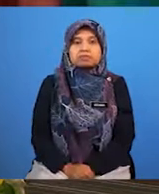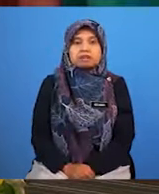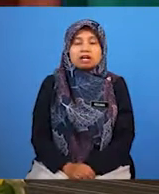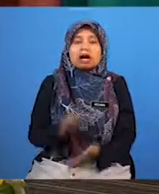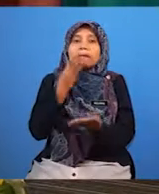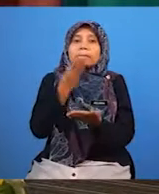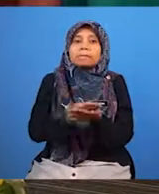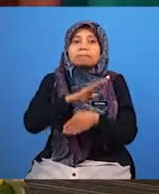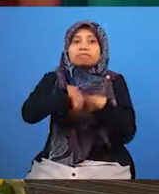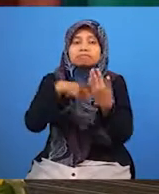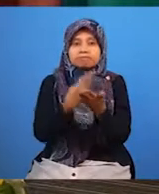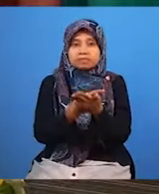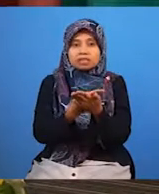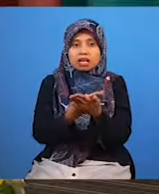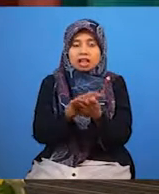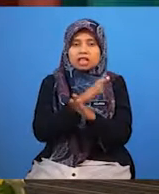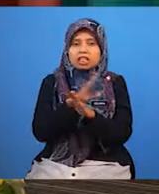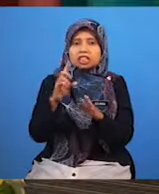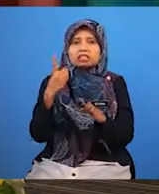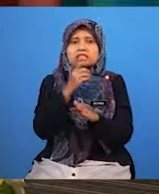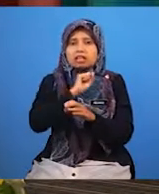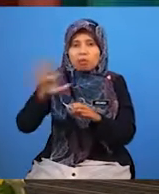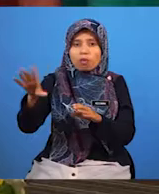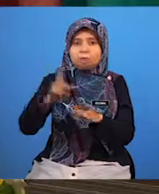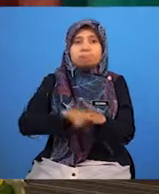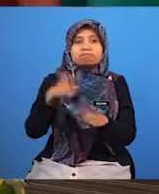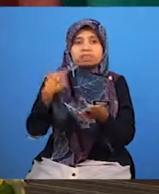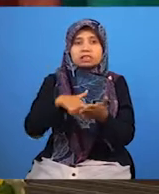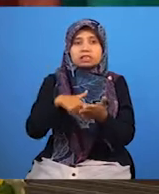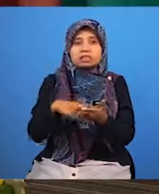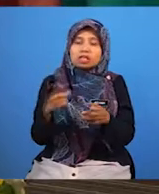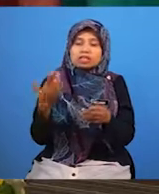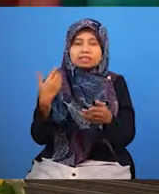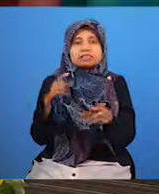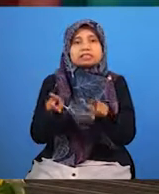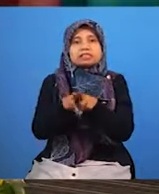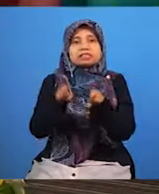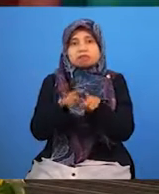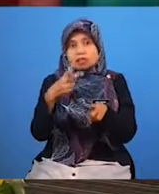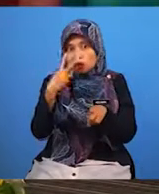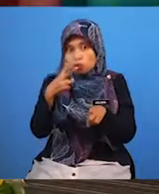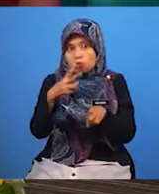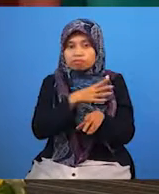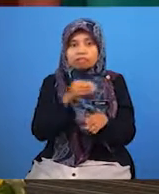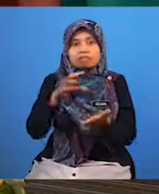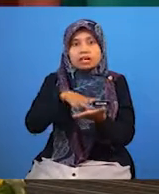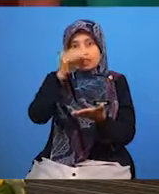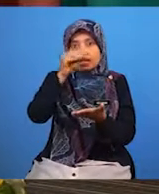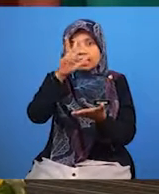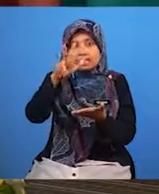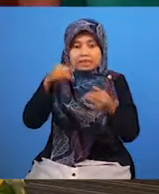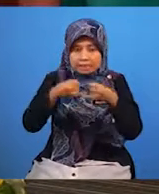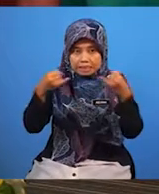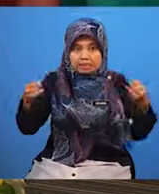Baiklah para pelajar sekalian, tanpa kita membuang masa lagi, mari kita sama-sama lihat dan belajar tiga